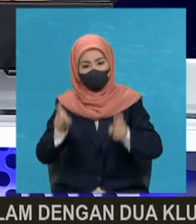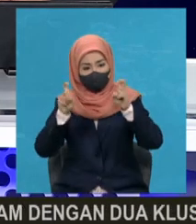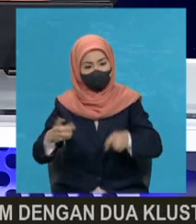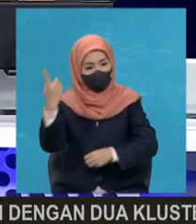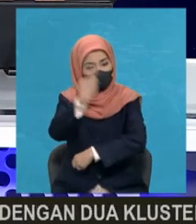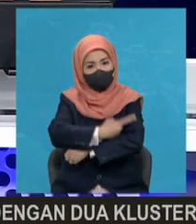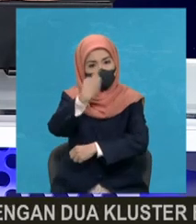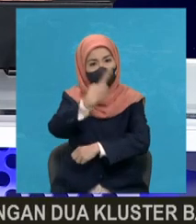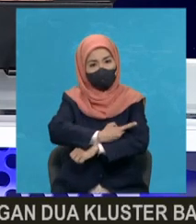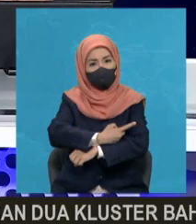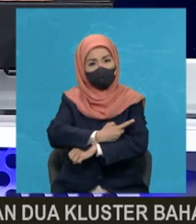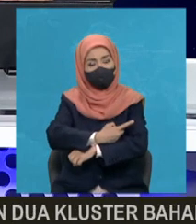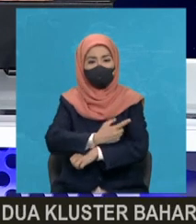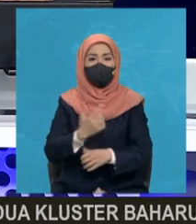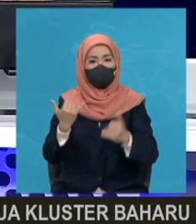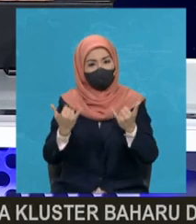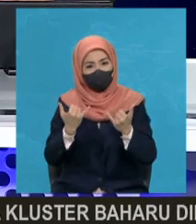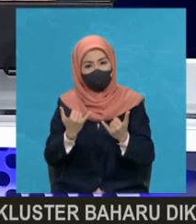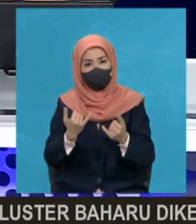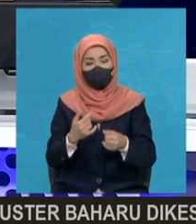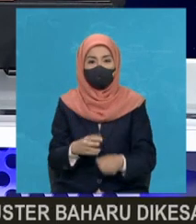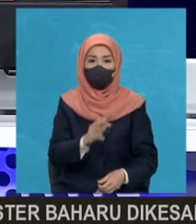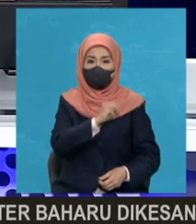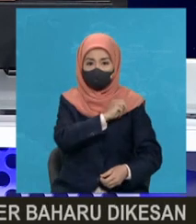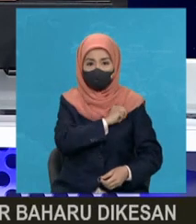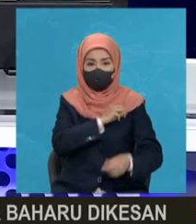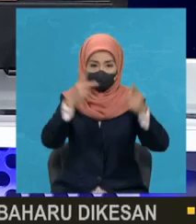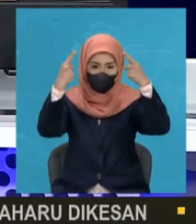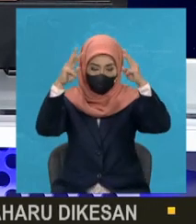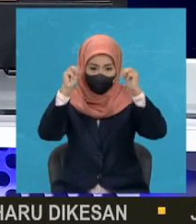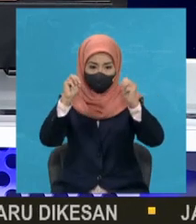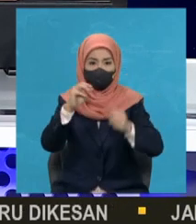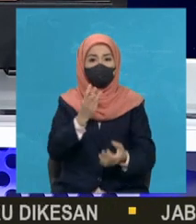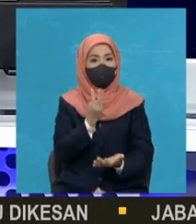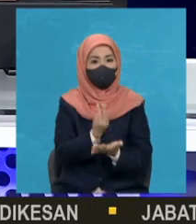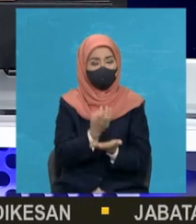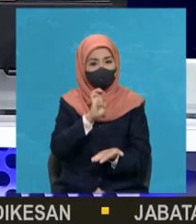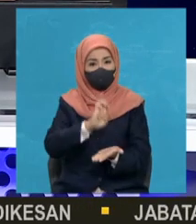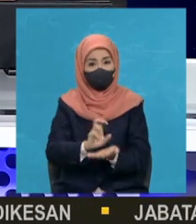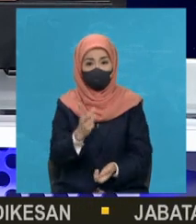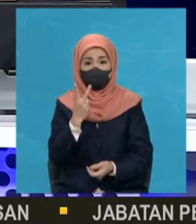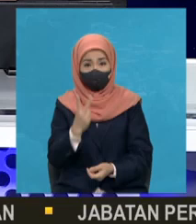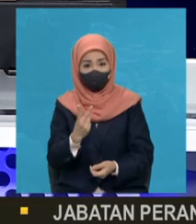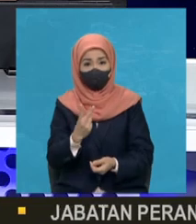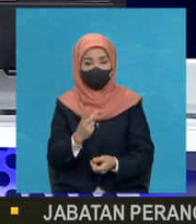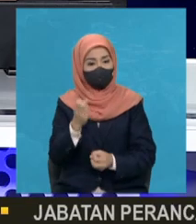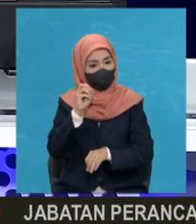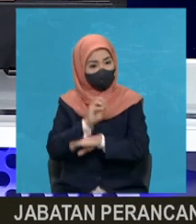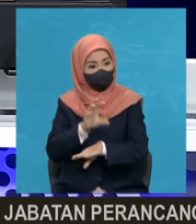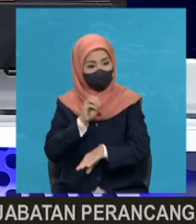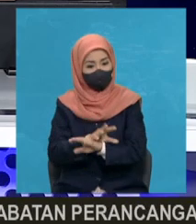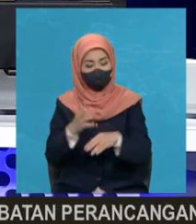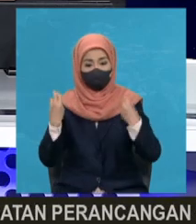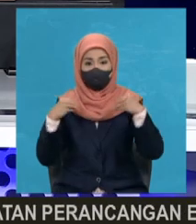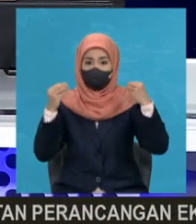asasi dalam situasi dan dan ini menteri di jabatan Perdana Menteri dan menteri keuangan dan ekonomi kedua menasehatkan thorpe